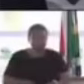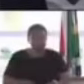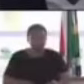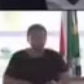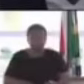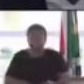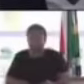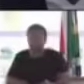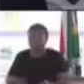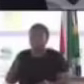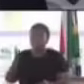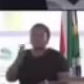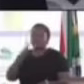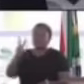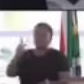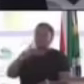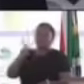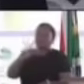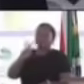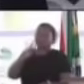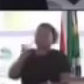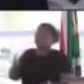Mase sinamanzi ke njengoba